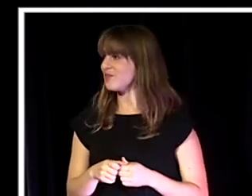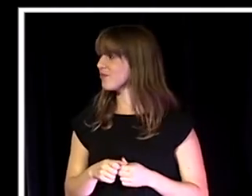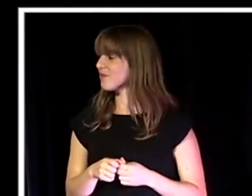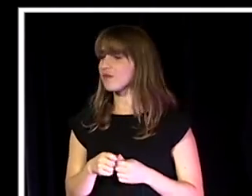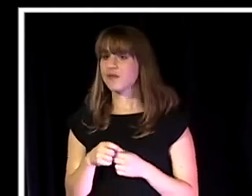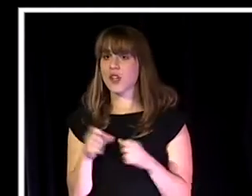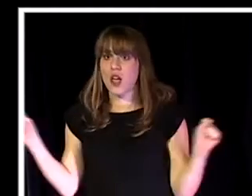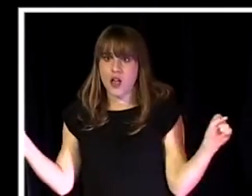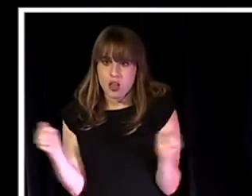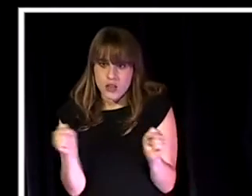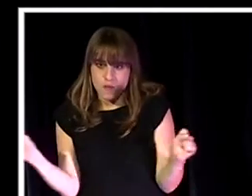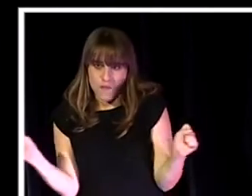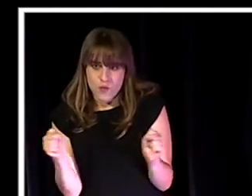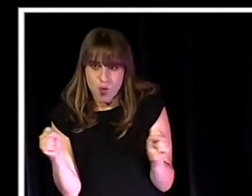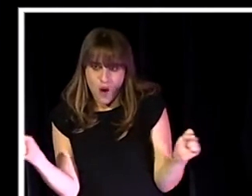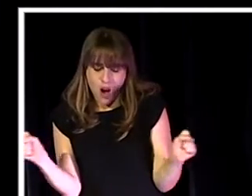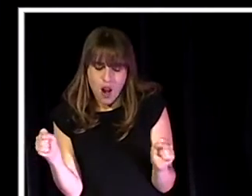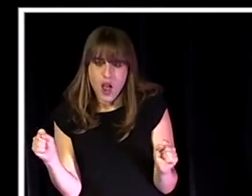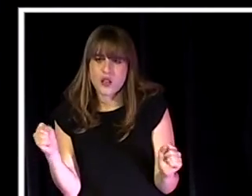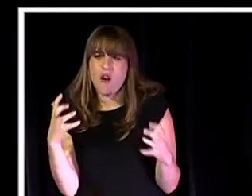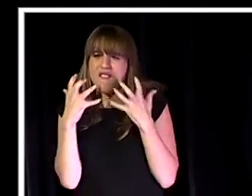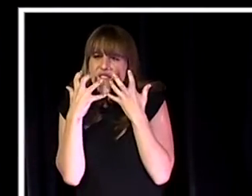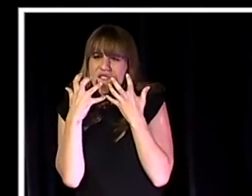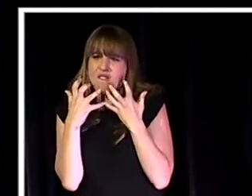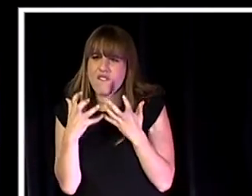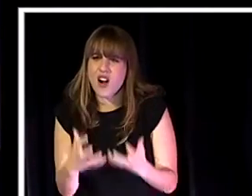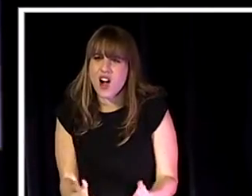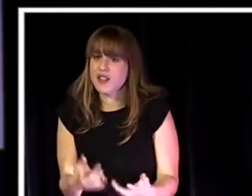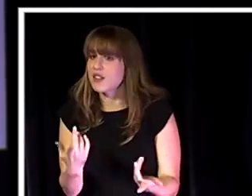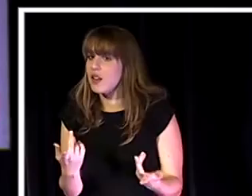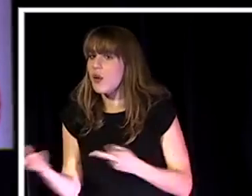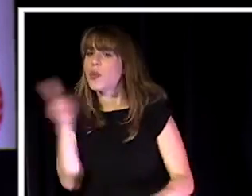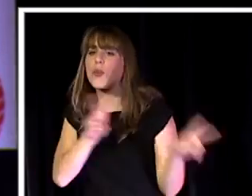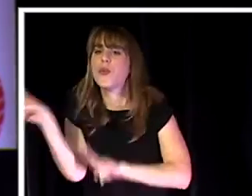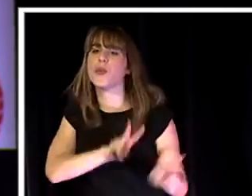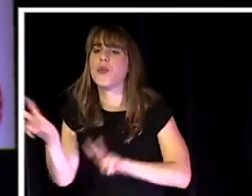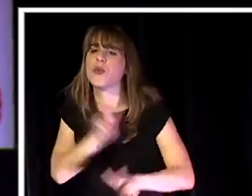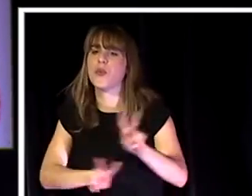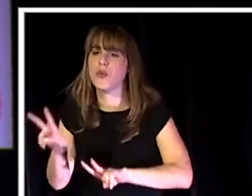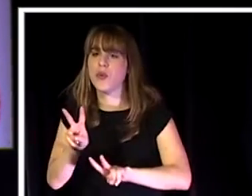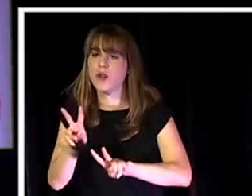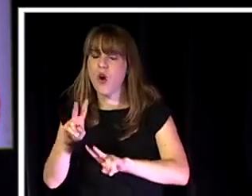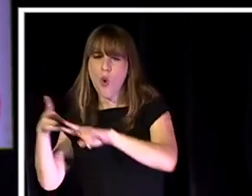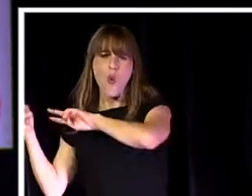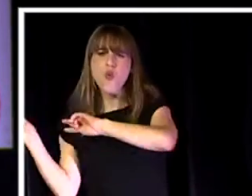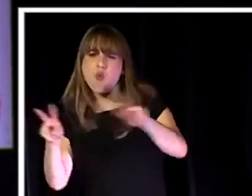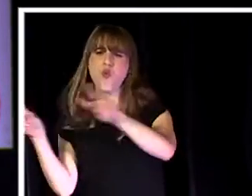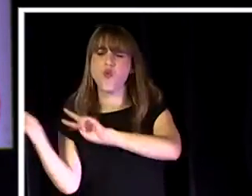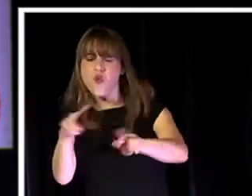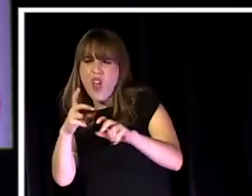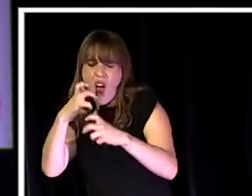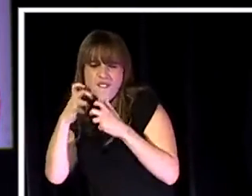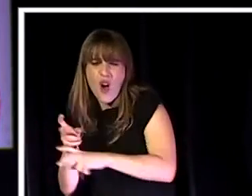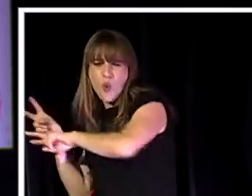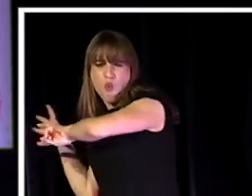Και ήρθε ο χειμώνας. Και ο χειμώνας ο βαρύς έφερε ανέμους και βοριάδες. Και ένας δυνατός